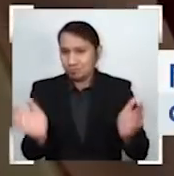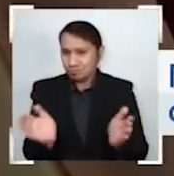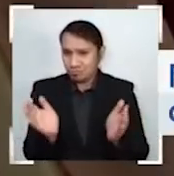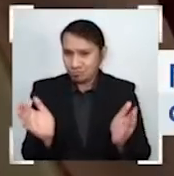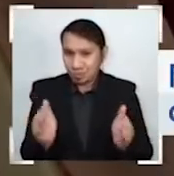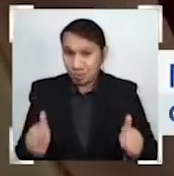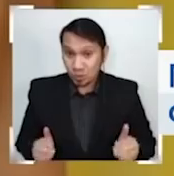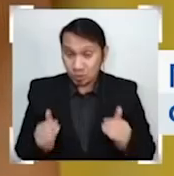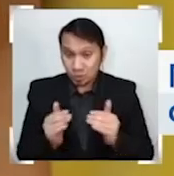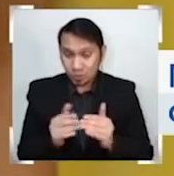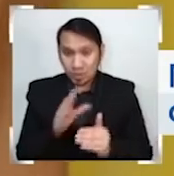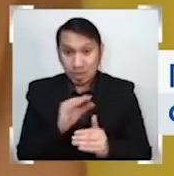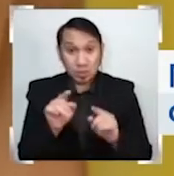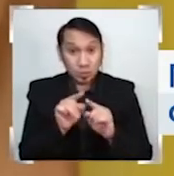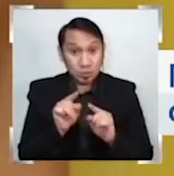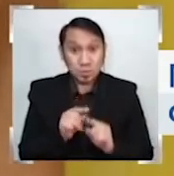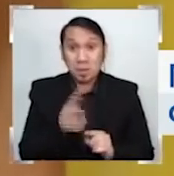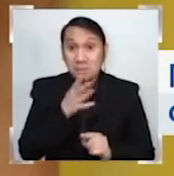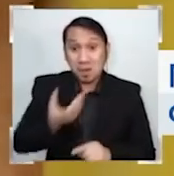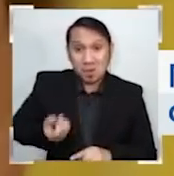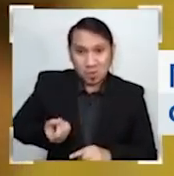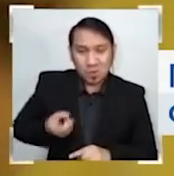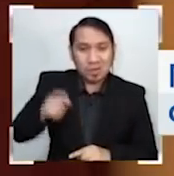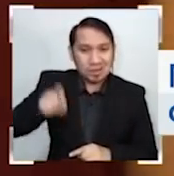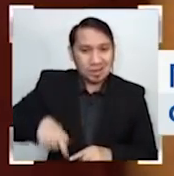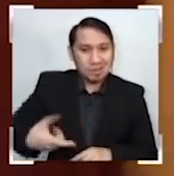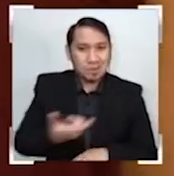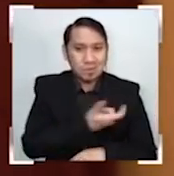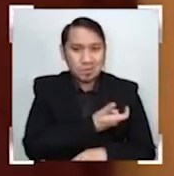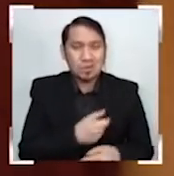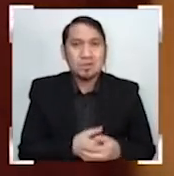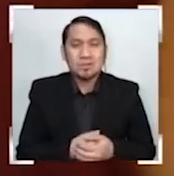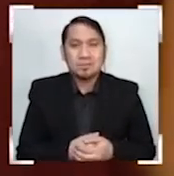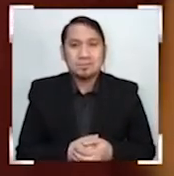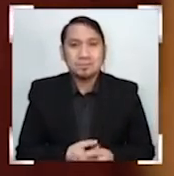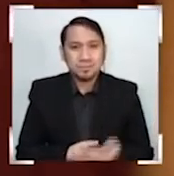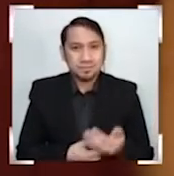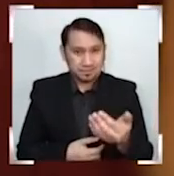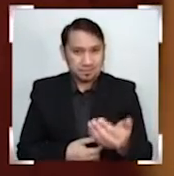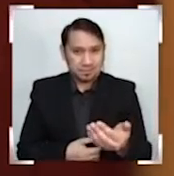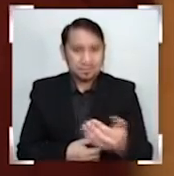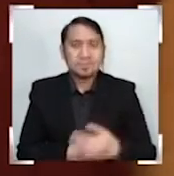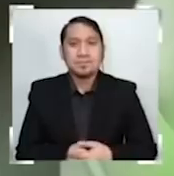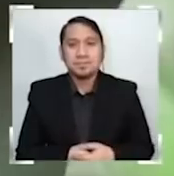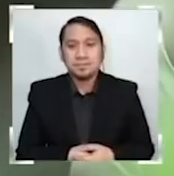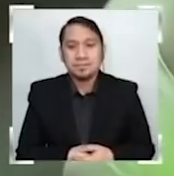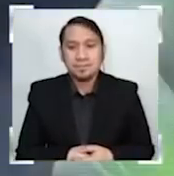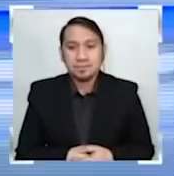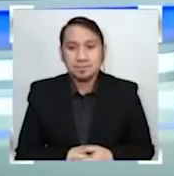mga breastfeeding mothers na magpabakuna. Ako si Lea Alves, ang inyong saksi.